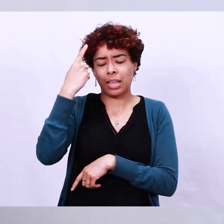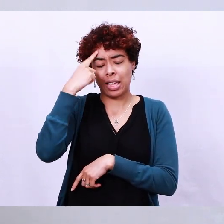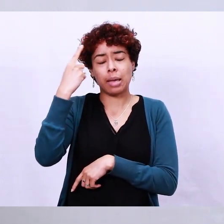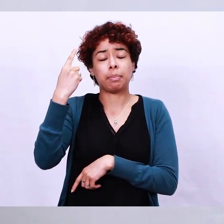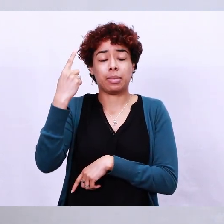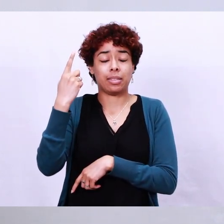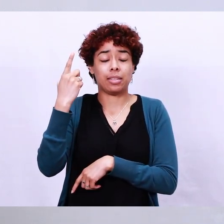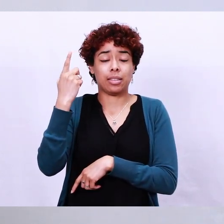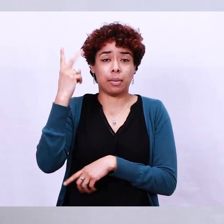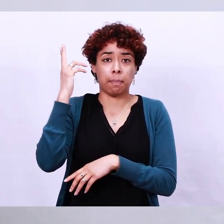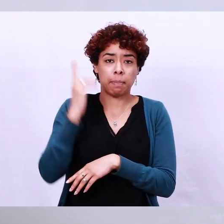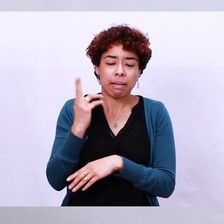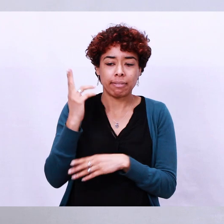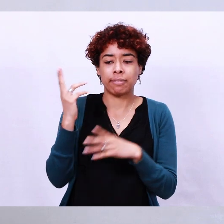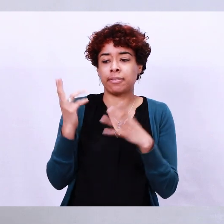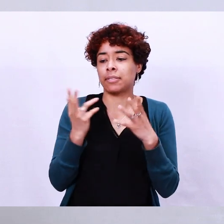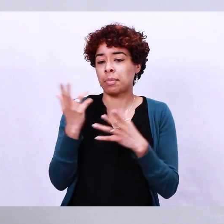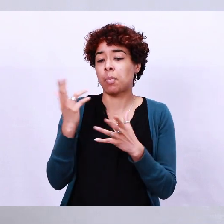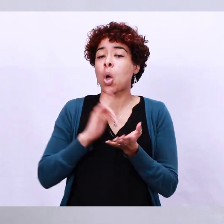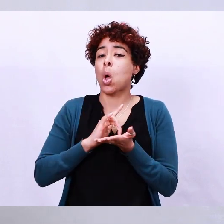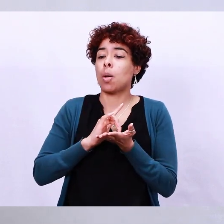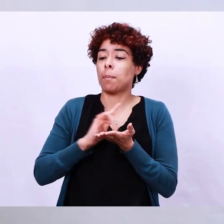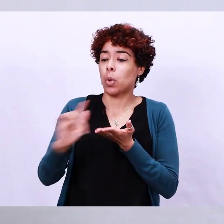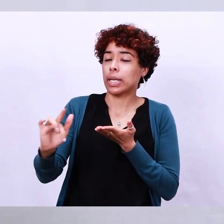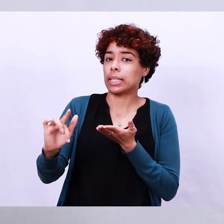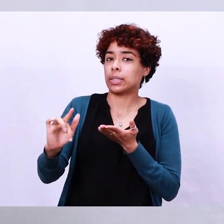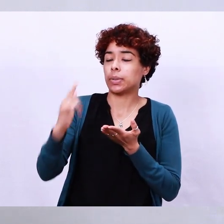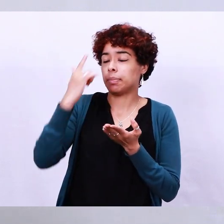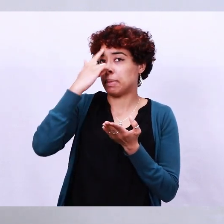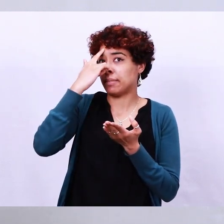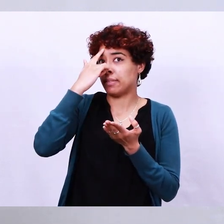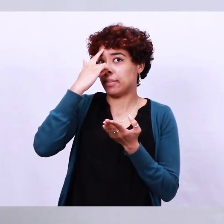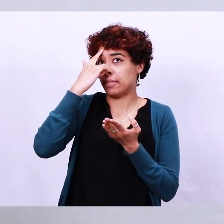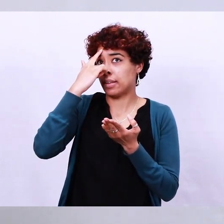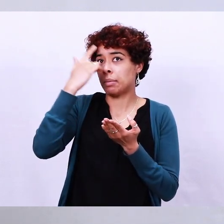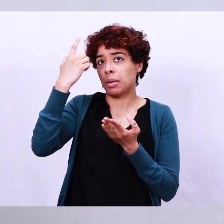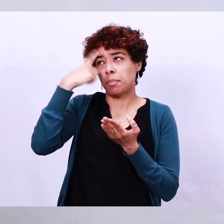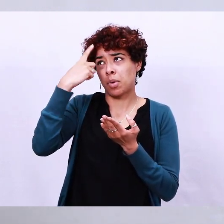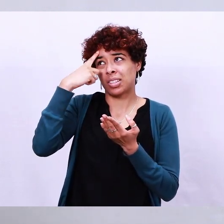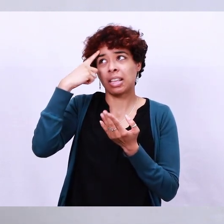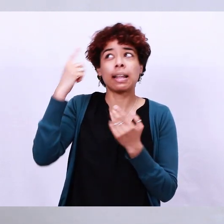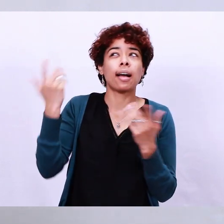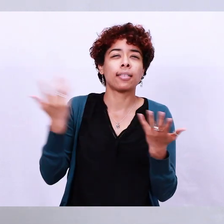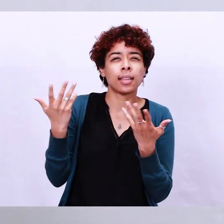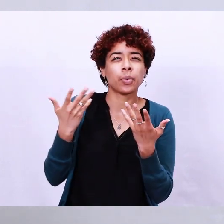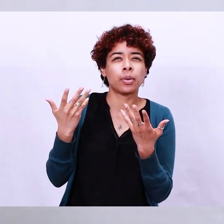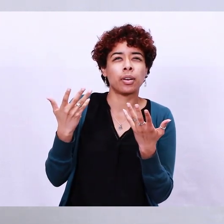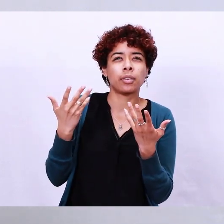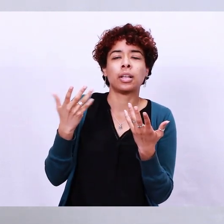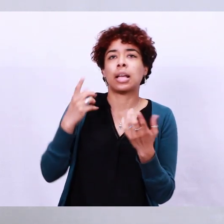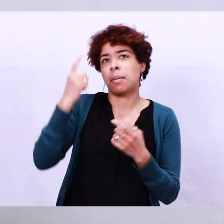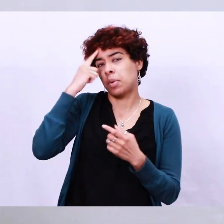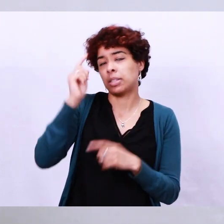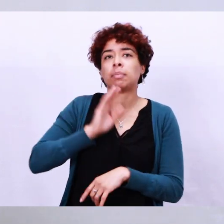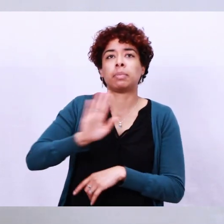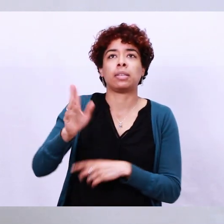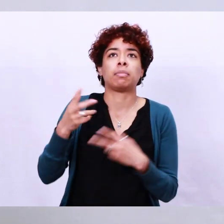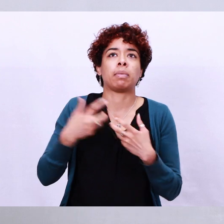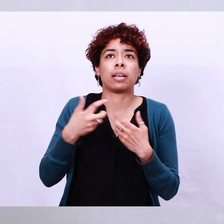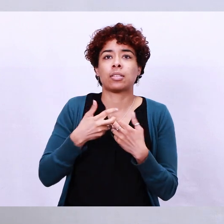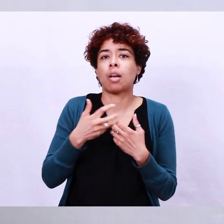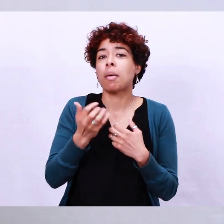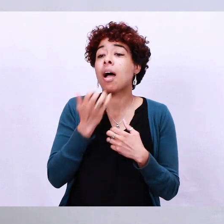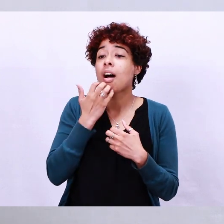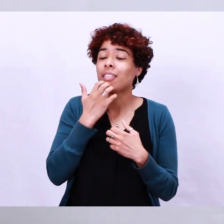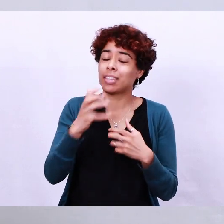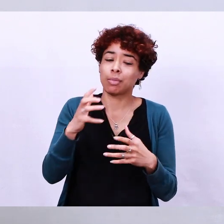commence à user d'hypocrisie, qu'on puisse aussi voir les pensées qui nous animent. Celle de